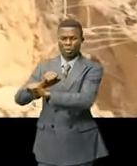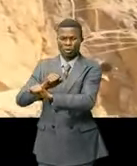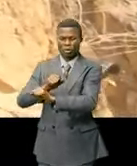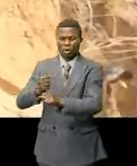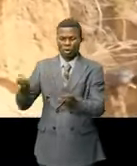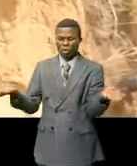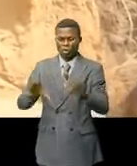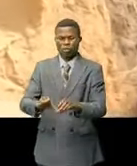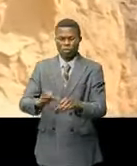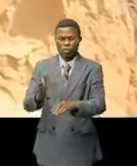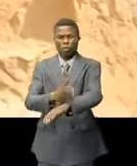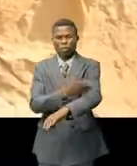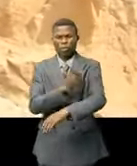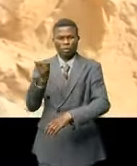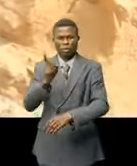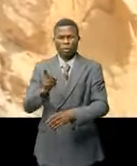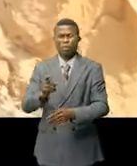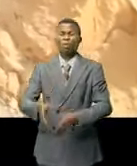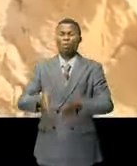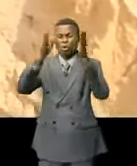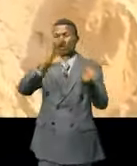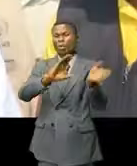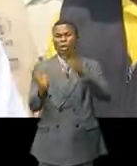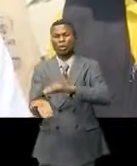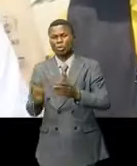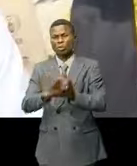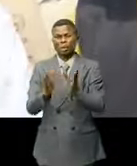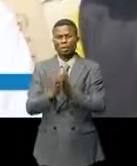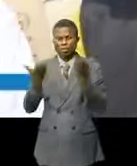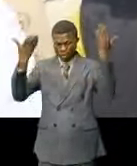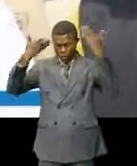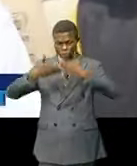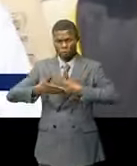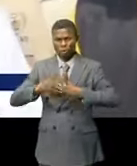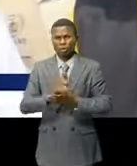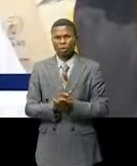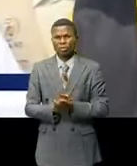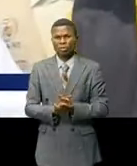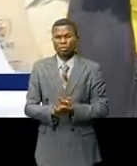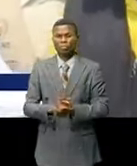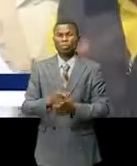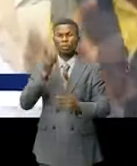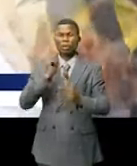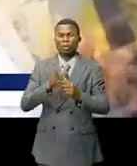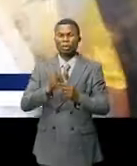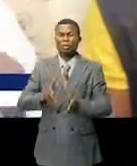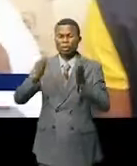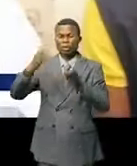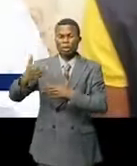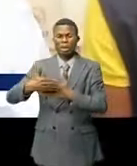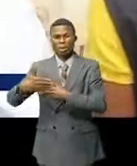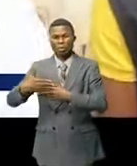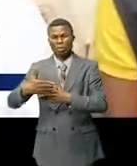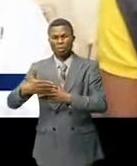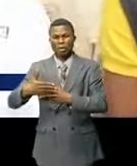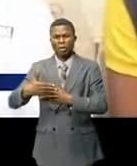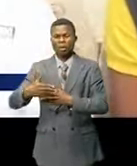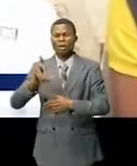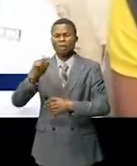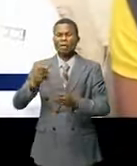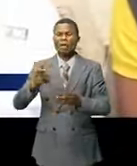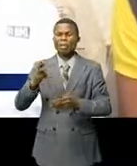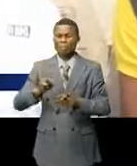pour éviter les risques de plonger le parc dans le noir. L'érosion est là et le pylône est pratiquement à 20 mètres de cette érosion. Et si